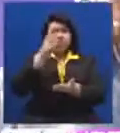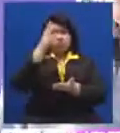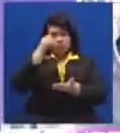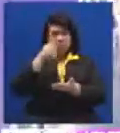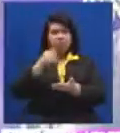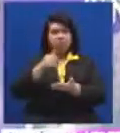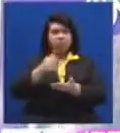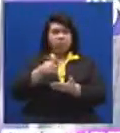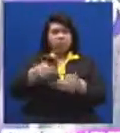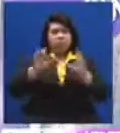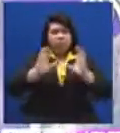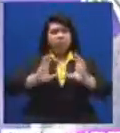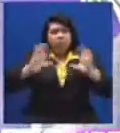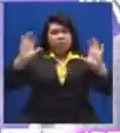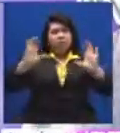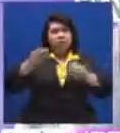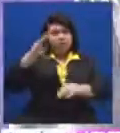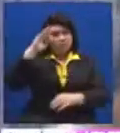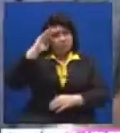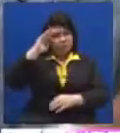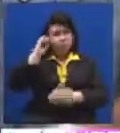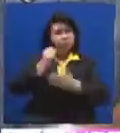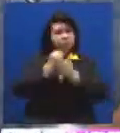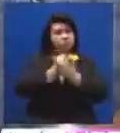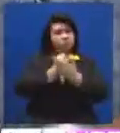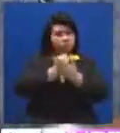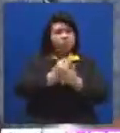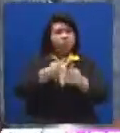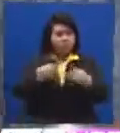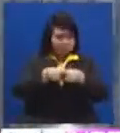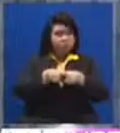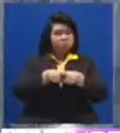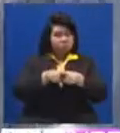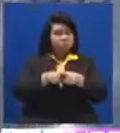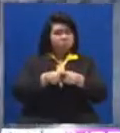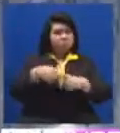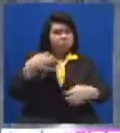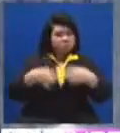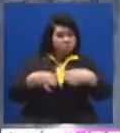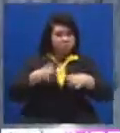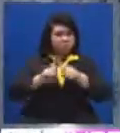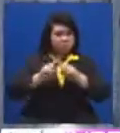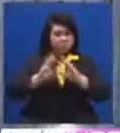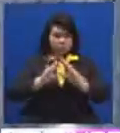การนำของรัฐบาลพลเอกประยุทธ์จันทร์โอชาที่สามารถบำบัดทุกข์บำรุงสุขให้กับประชาชนได้อย่างแท้จริง